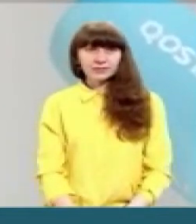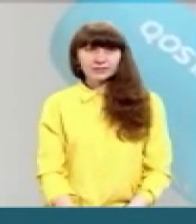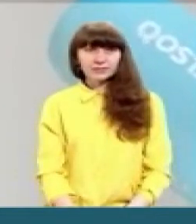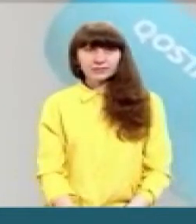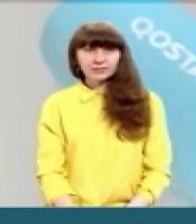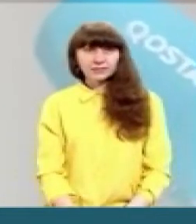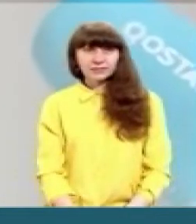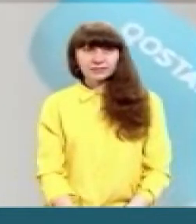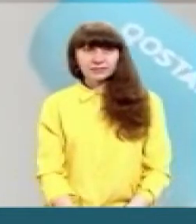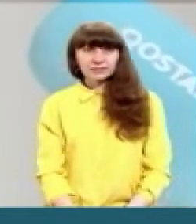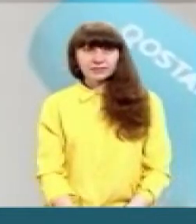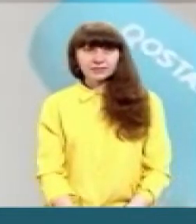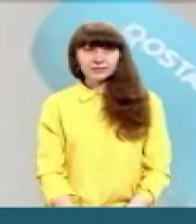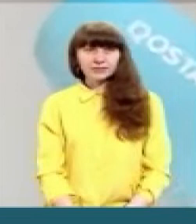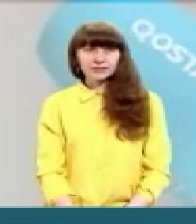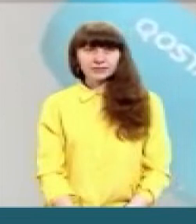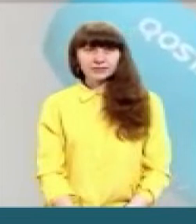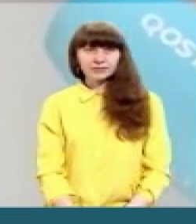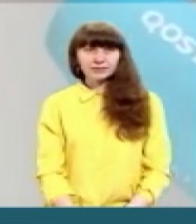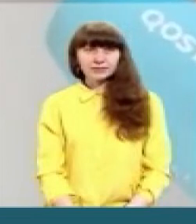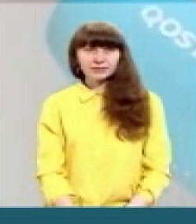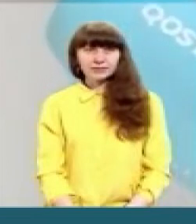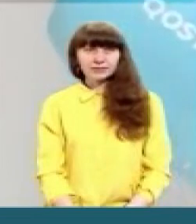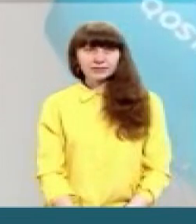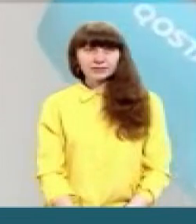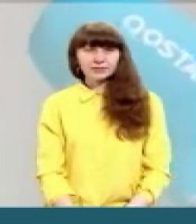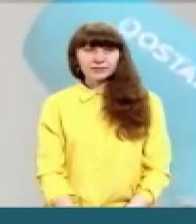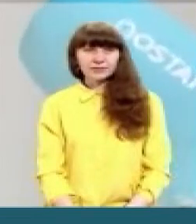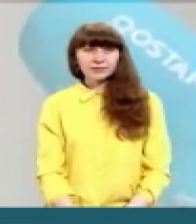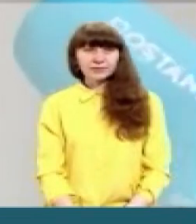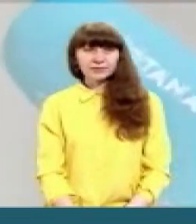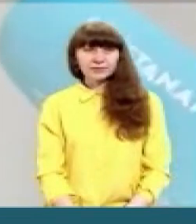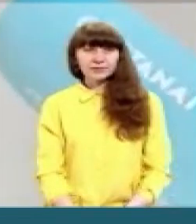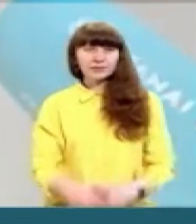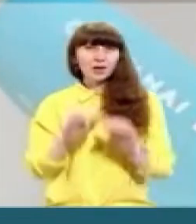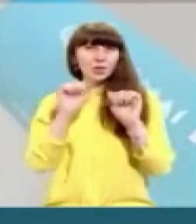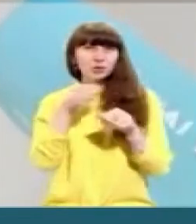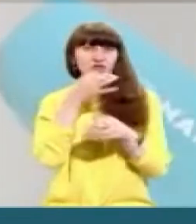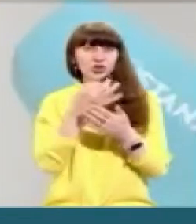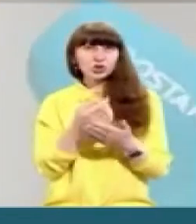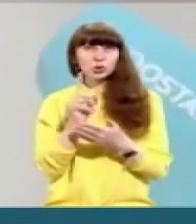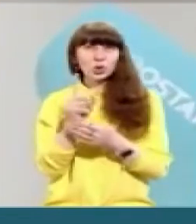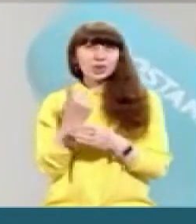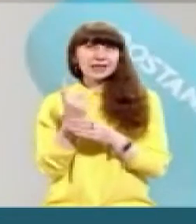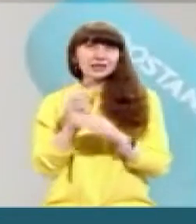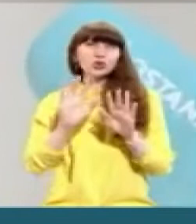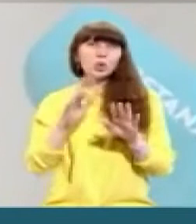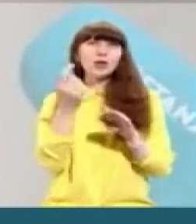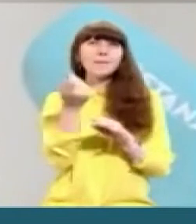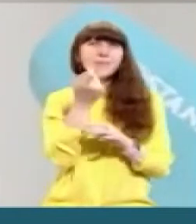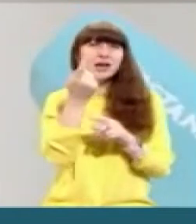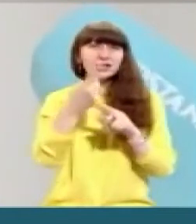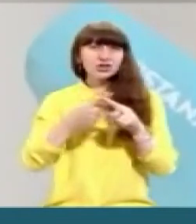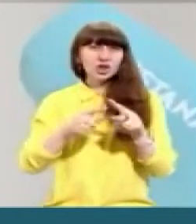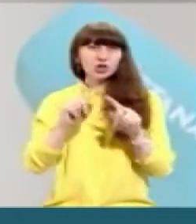представление о его в таком творчестве скажем так что это только толика малая толика